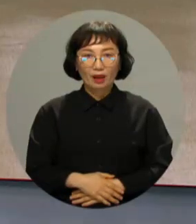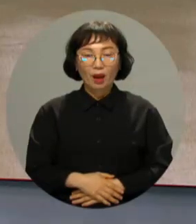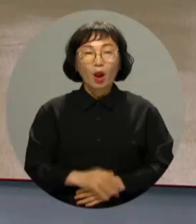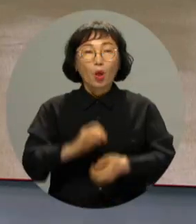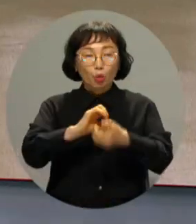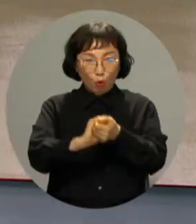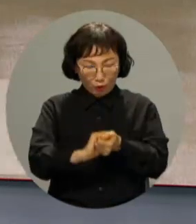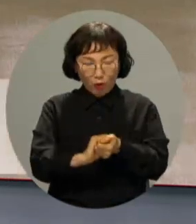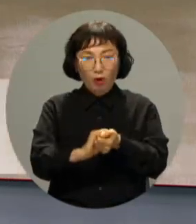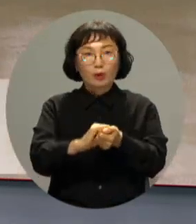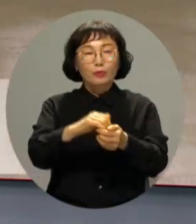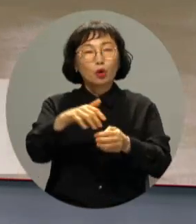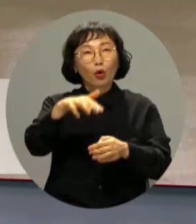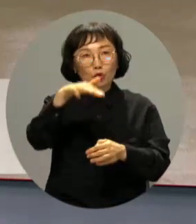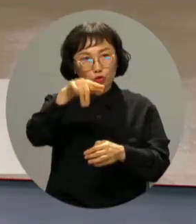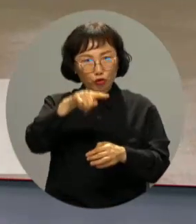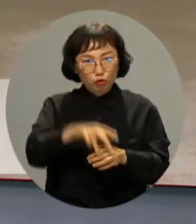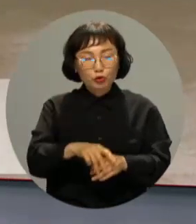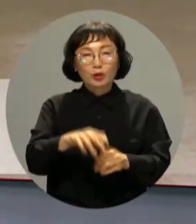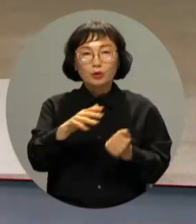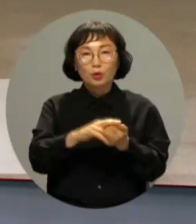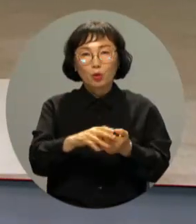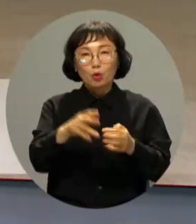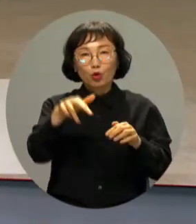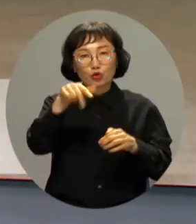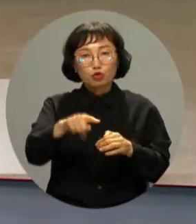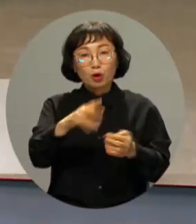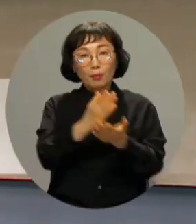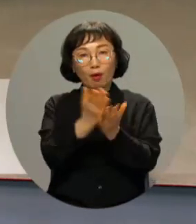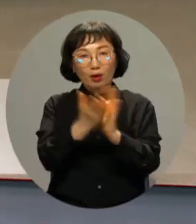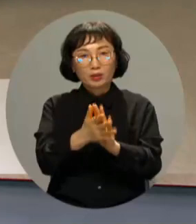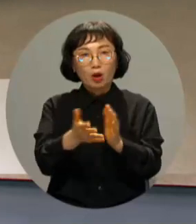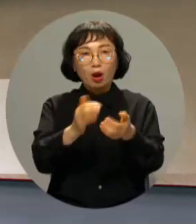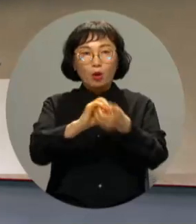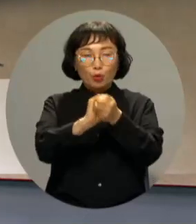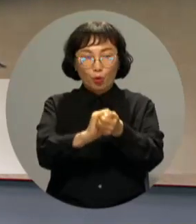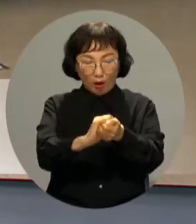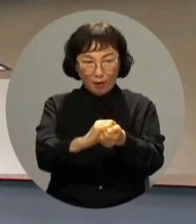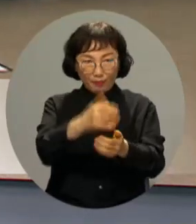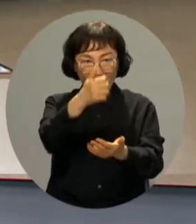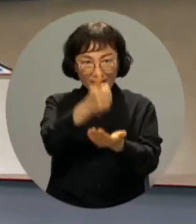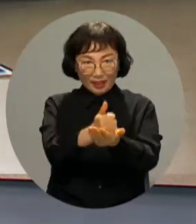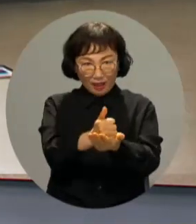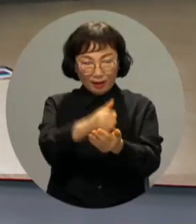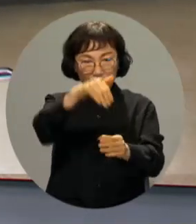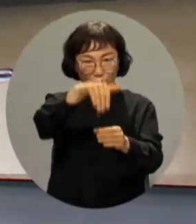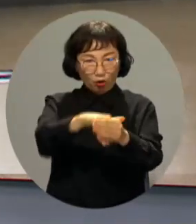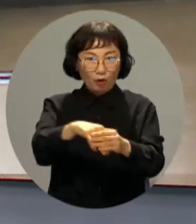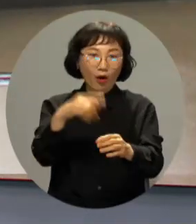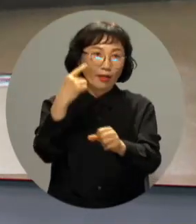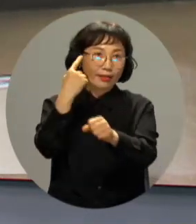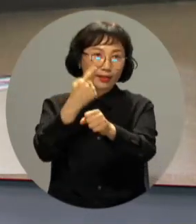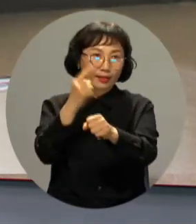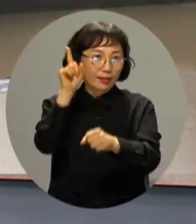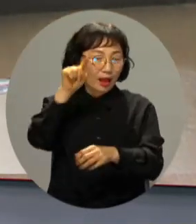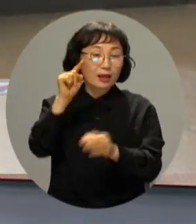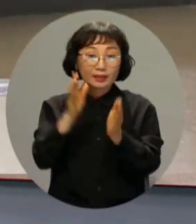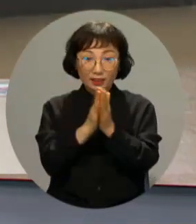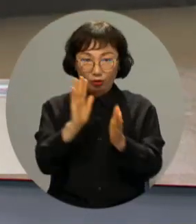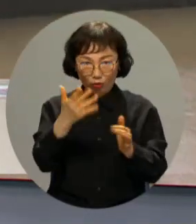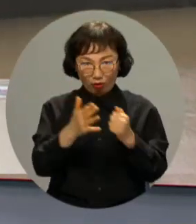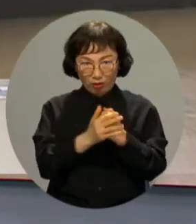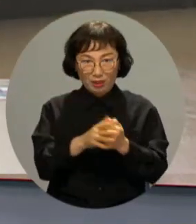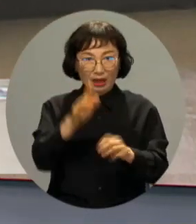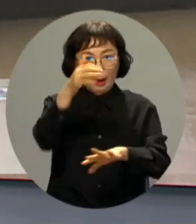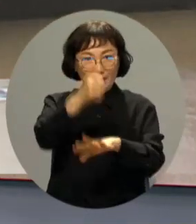농축협과 수협, 산림조합 등 도내 협동조합의 수장을 선출하는 동시조합장 선거가 내일 치러집니다. 선거운동